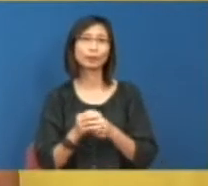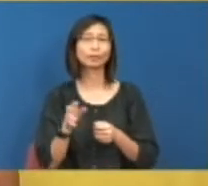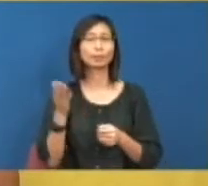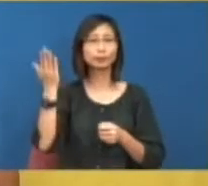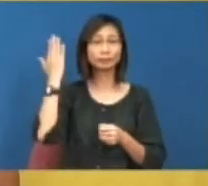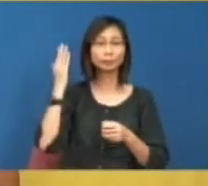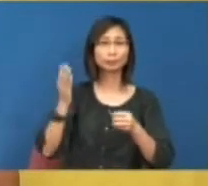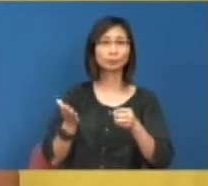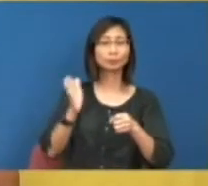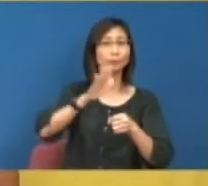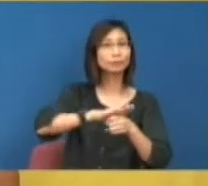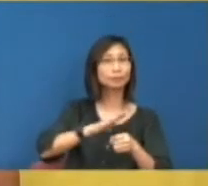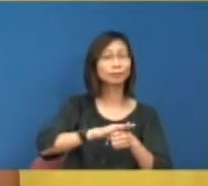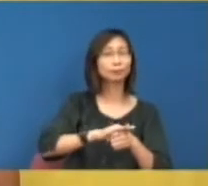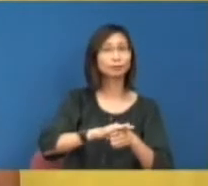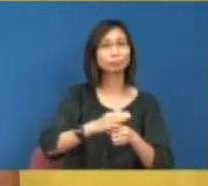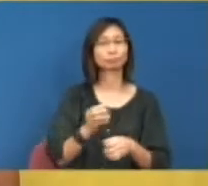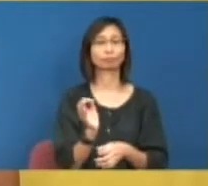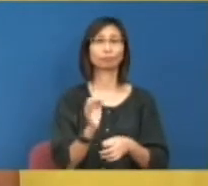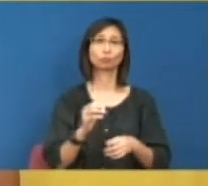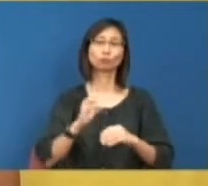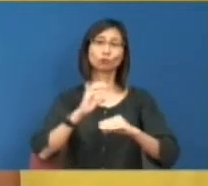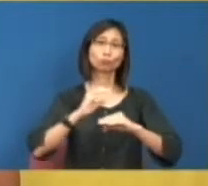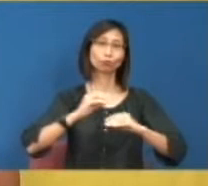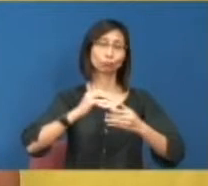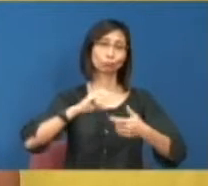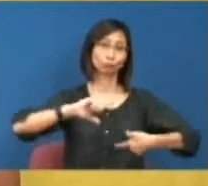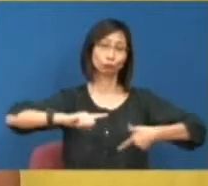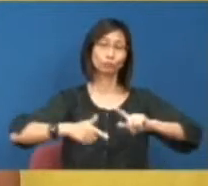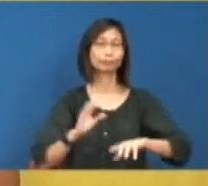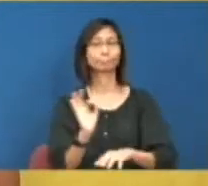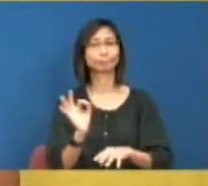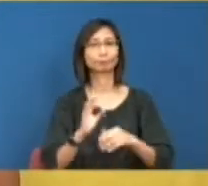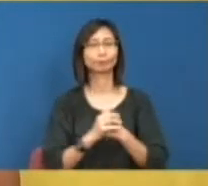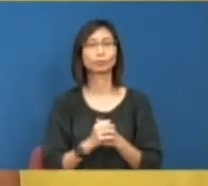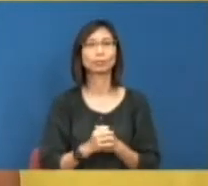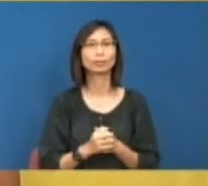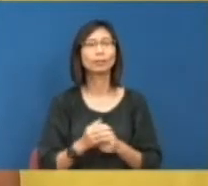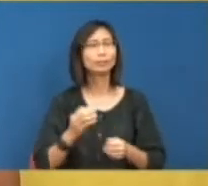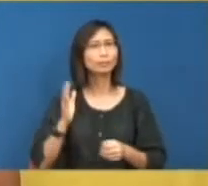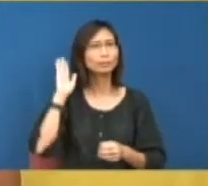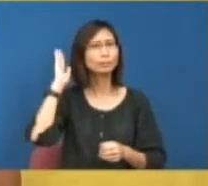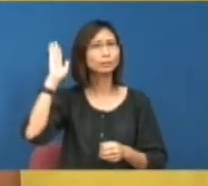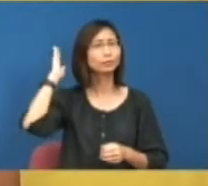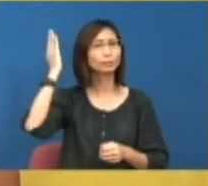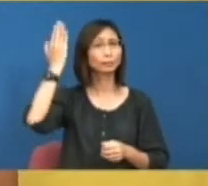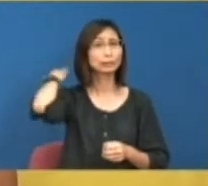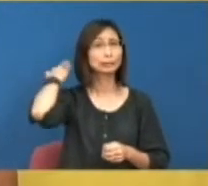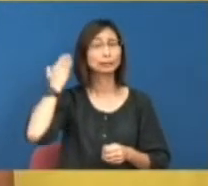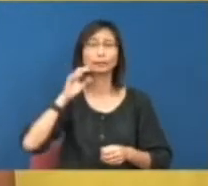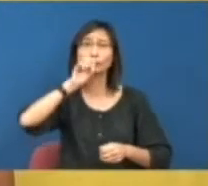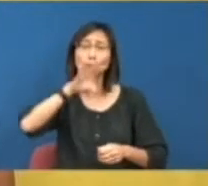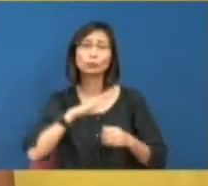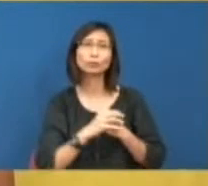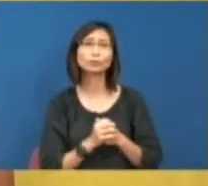商勾结啊，地产霸权啊，抨击呢个小圈子选举啊，要求双普选咁上下